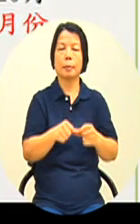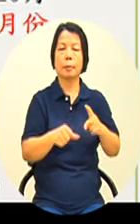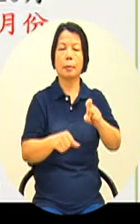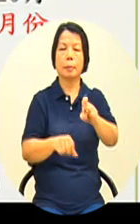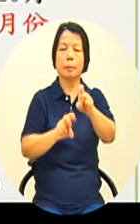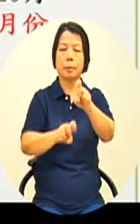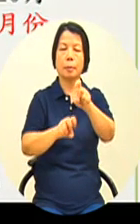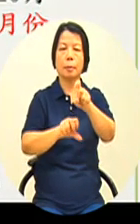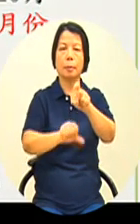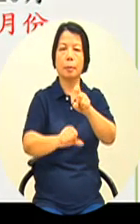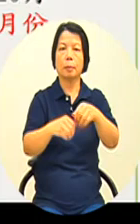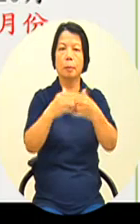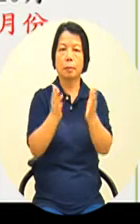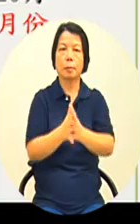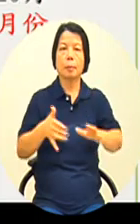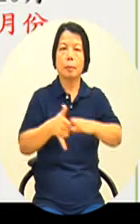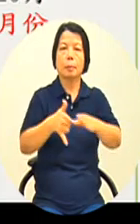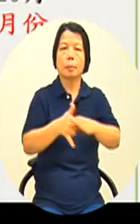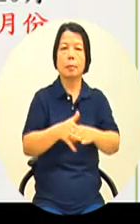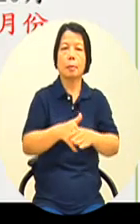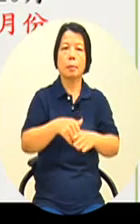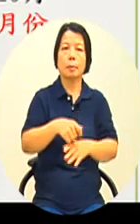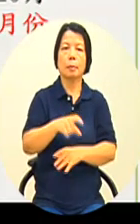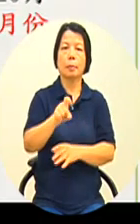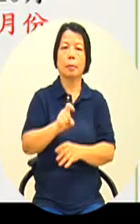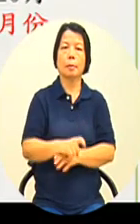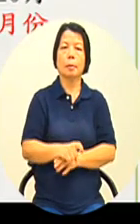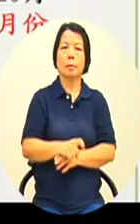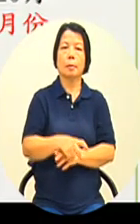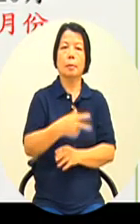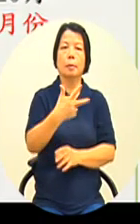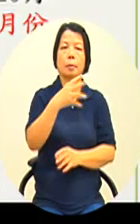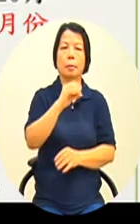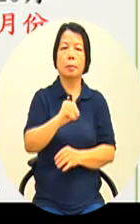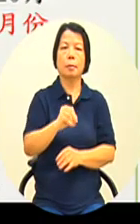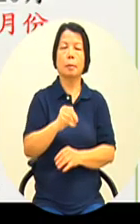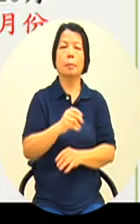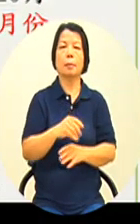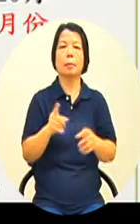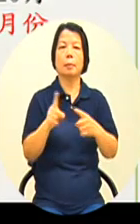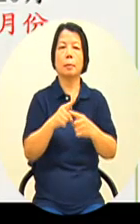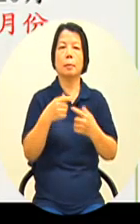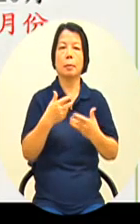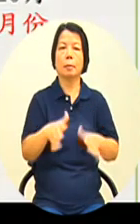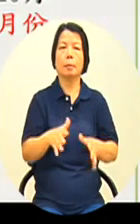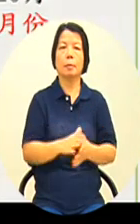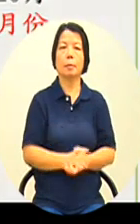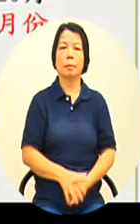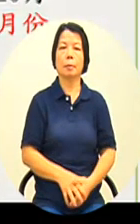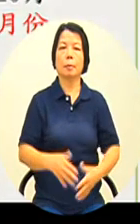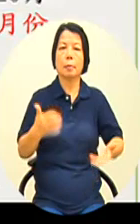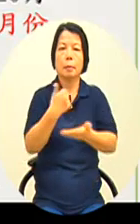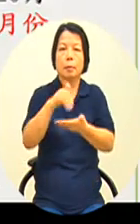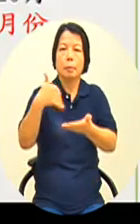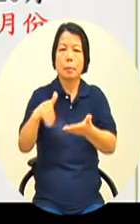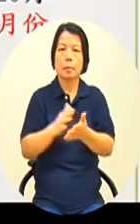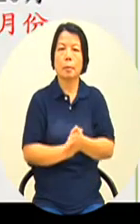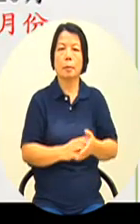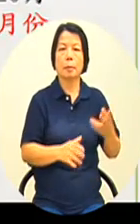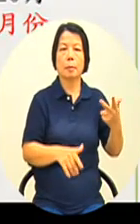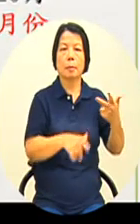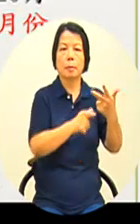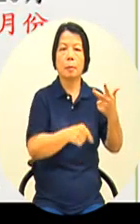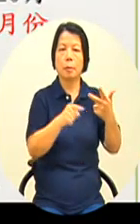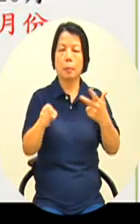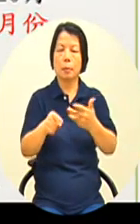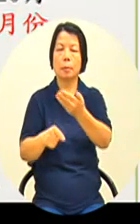55.5万人人次对不对吼？轻轨延伸营运至西八对不对？西八站以后， 他这边的人数的统计至七至九月